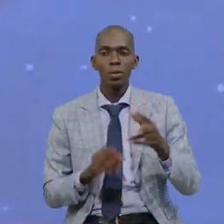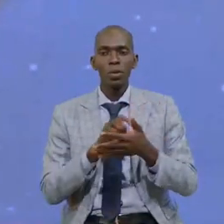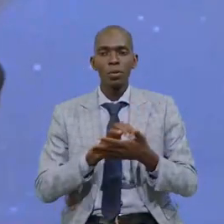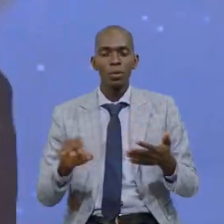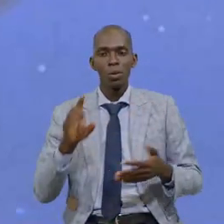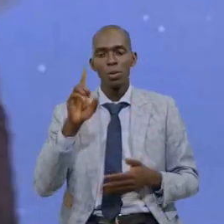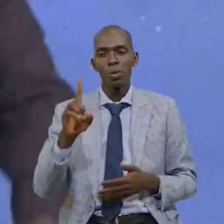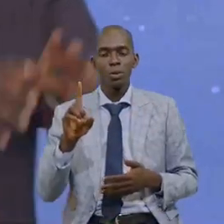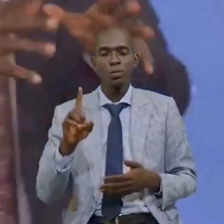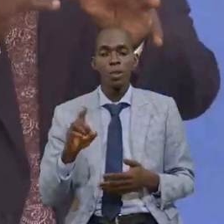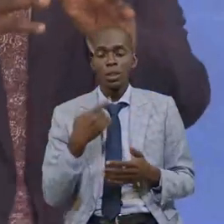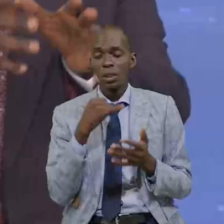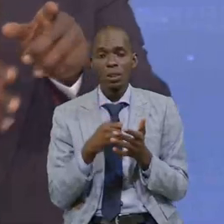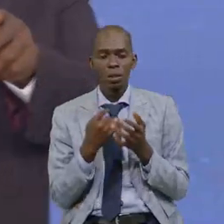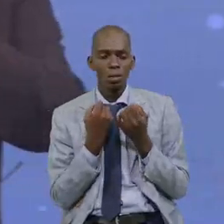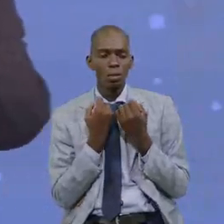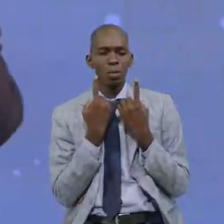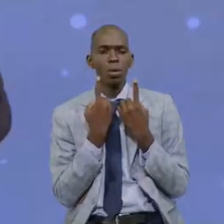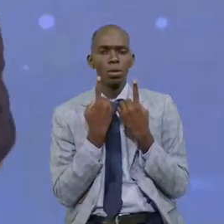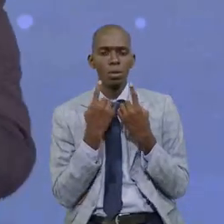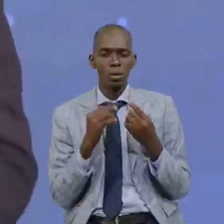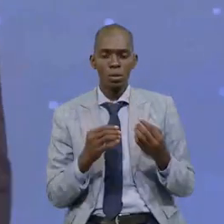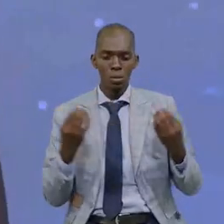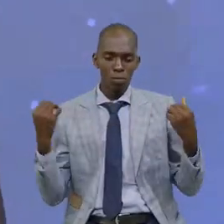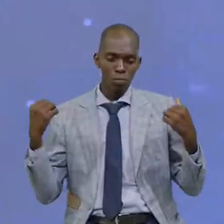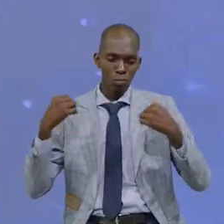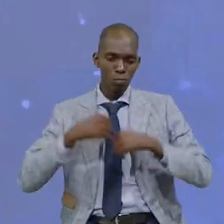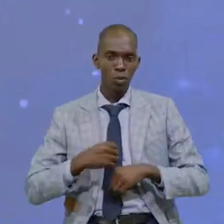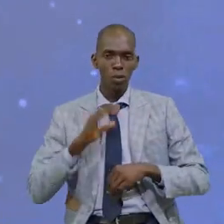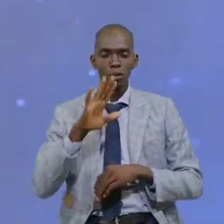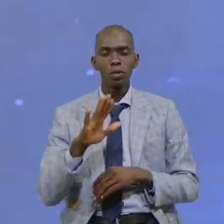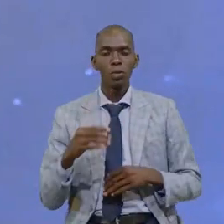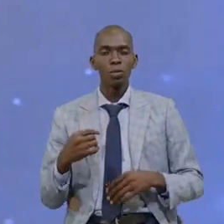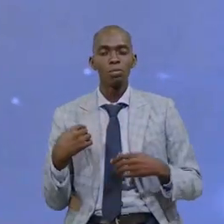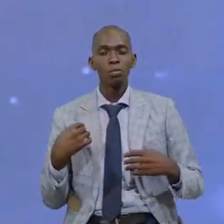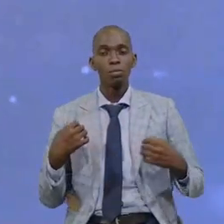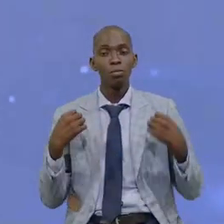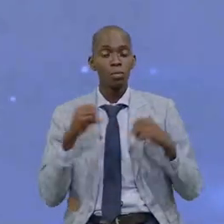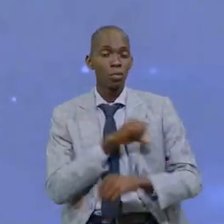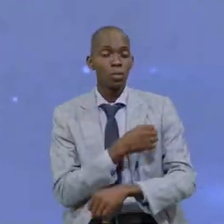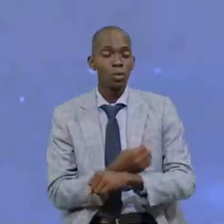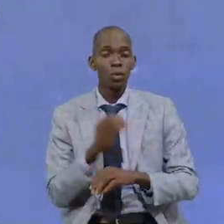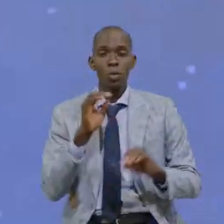partir du verset 1. Réveille-toi, réveille-toi, revêt ta parure, Sion.